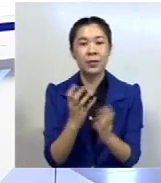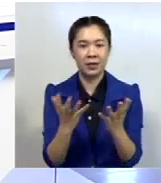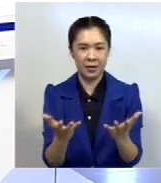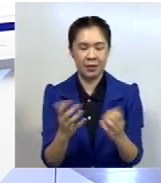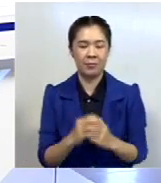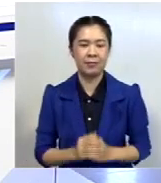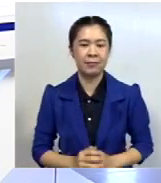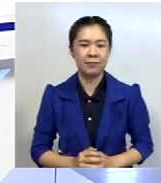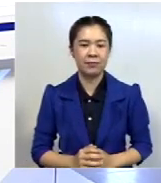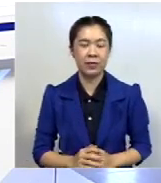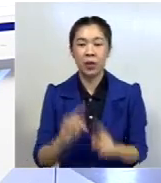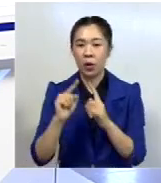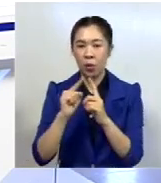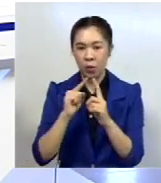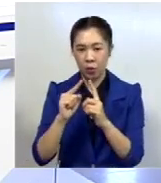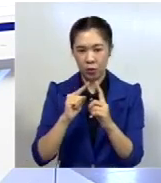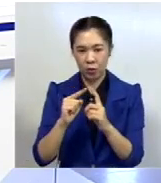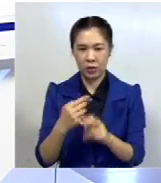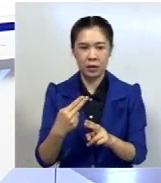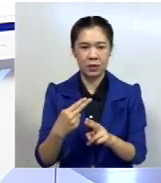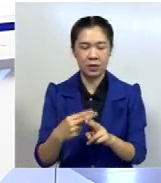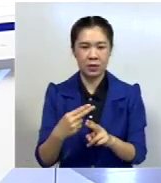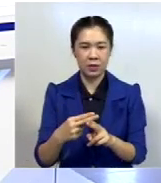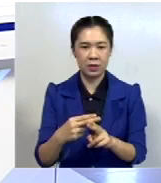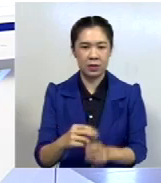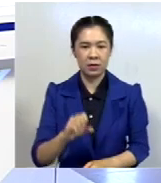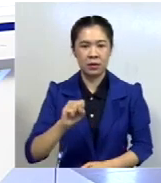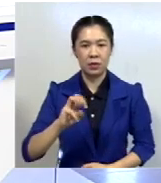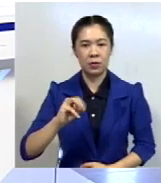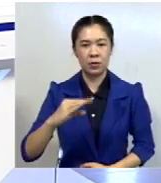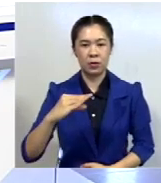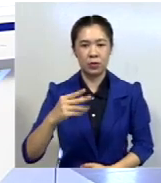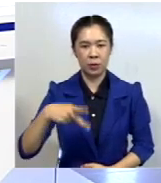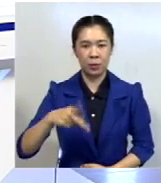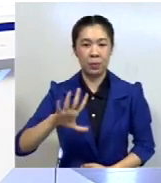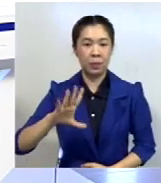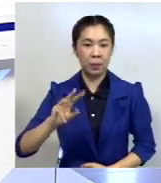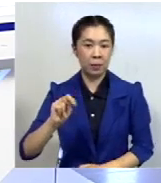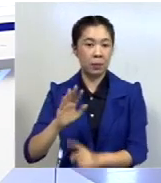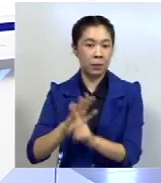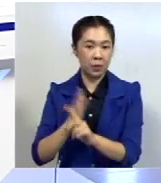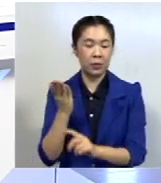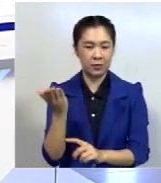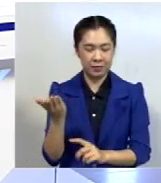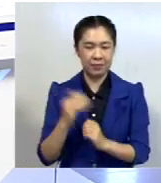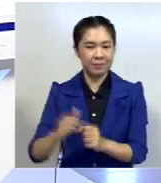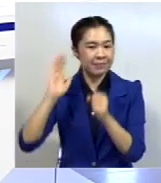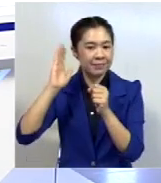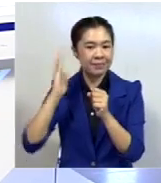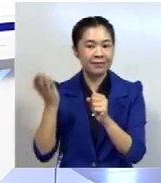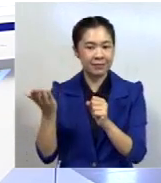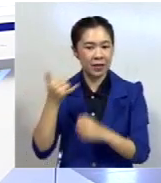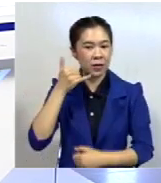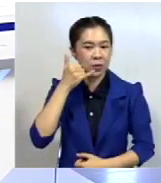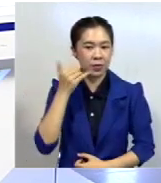คะพาคุณผู้ชมไปพูดคุยกับคุณสมโพจน์มณีรัตน์ค่ะโฆษกกรมอุทยานแห่งชาติสัตว์ป่าและพันธุ์พืชซึ่งตอนนี้ท่านอยู่ในส